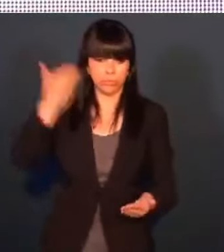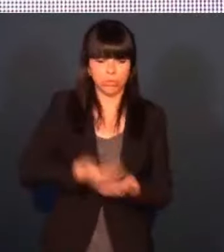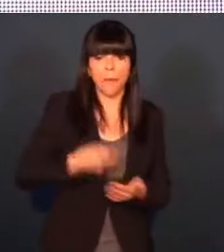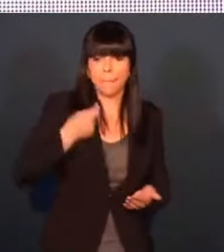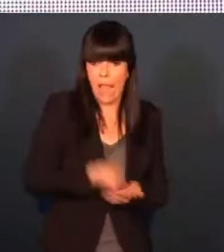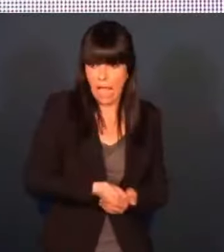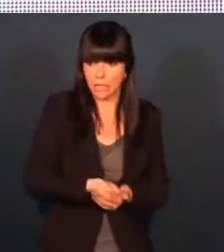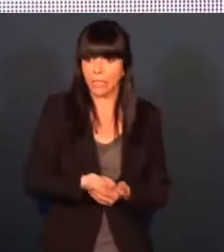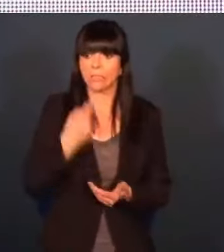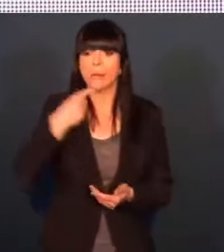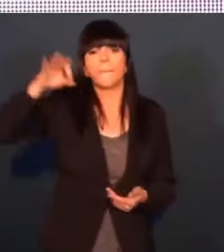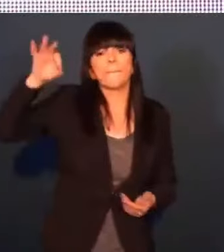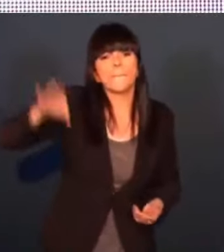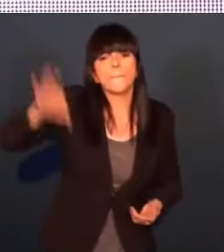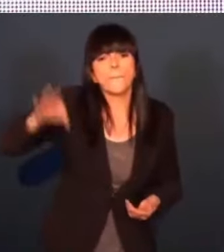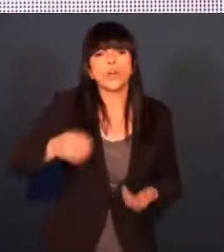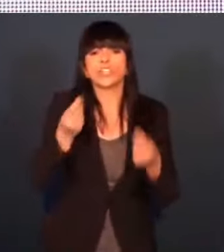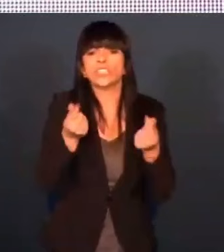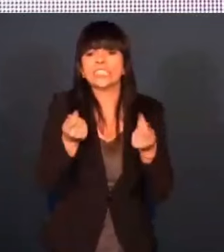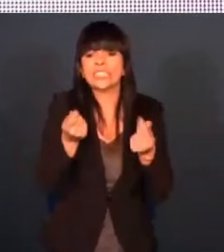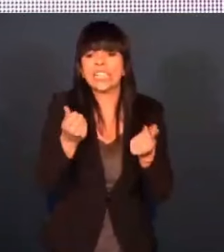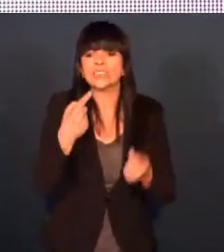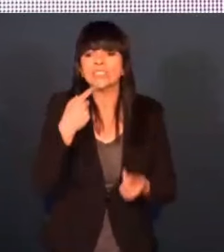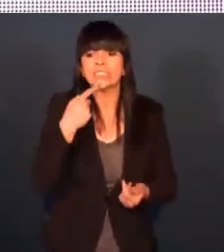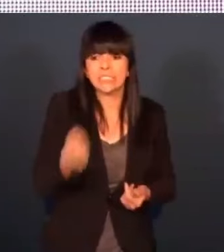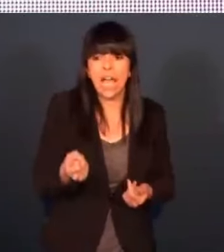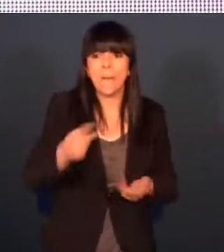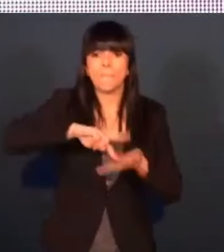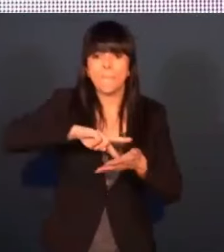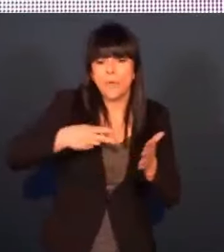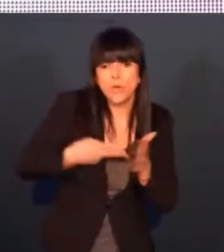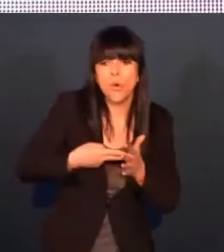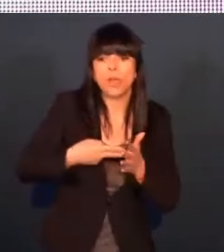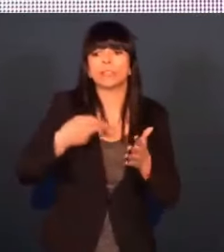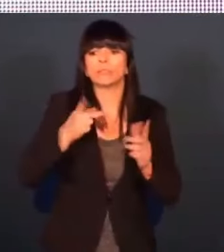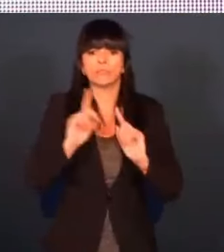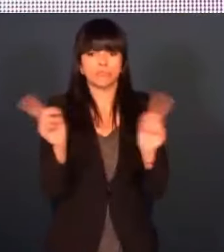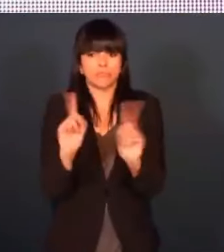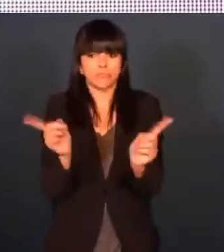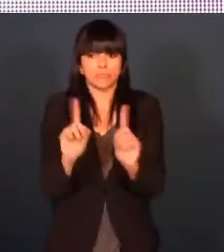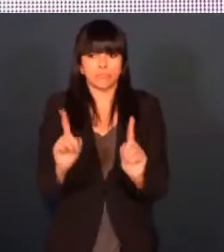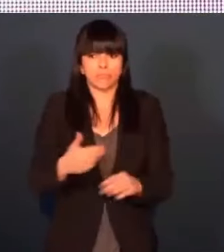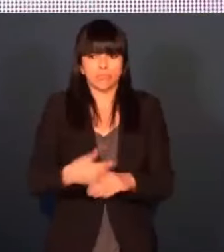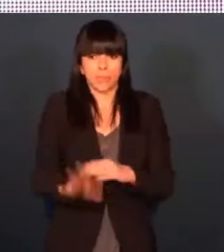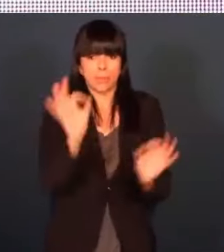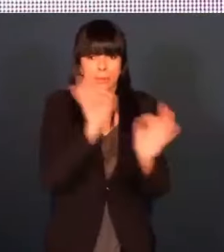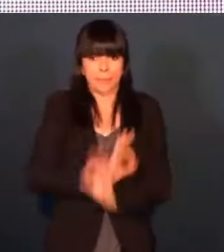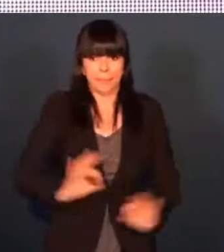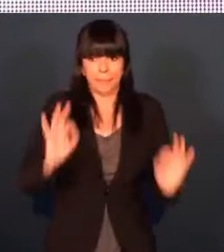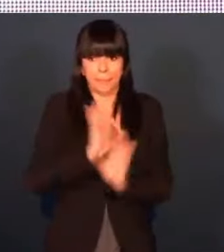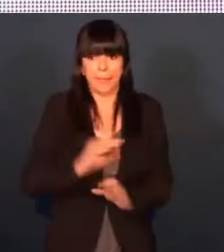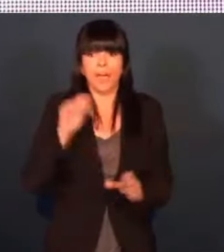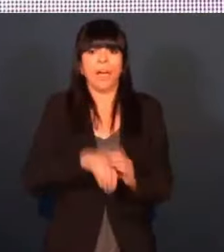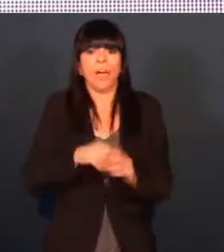поръчки, средства за проекти, които не са реализирани и никога нямаше да бъдат реализирани. Парите щяха да изчезнат,